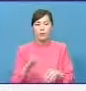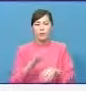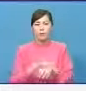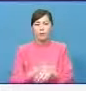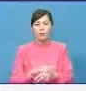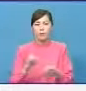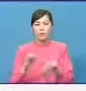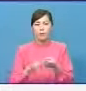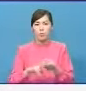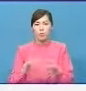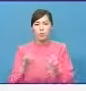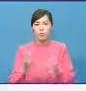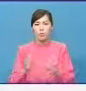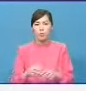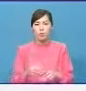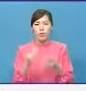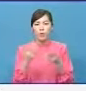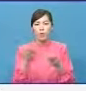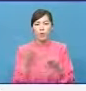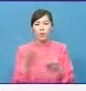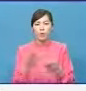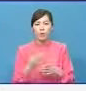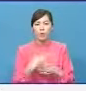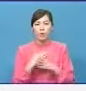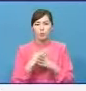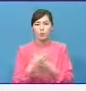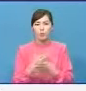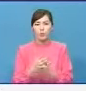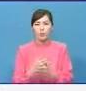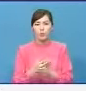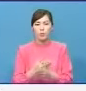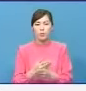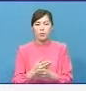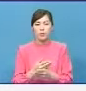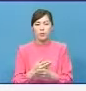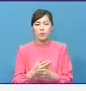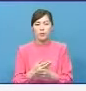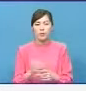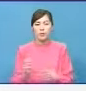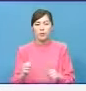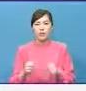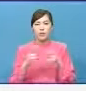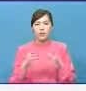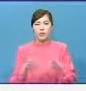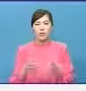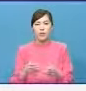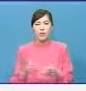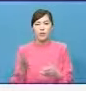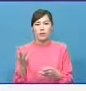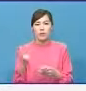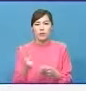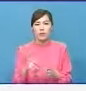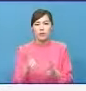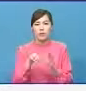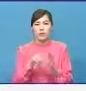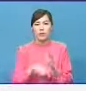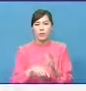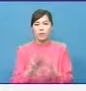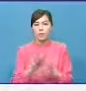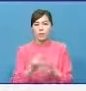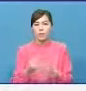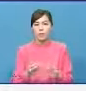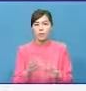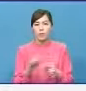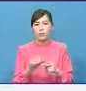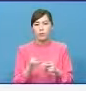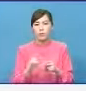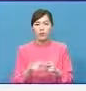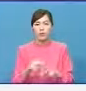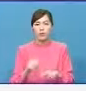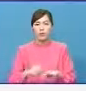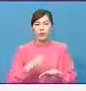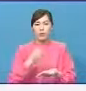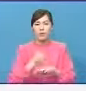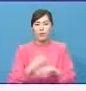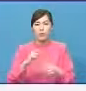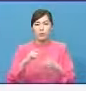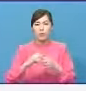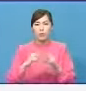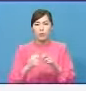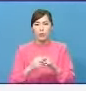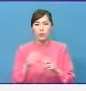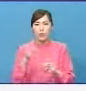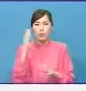Оларды бағып жатырмыз енді шын айтқан кезде сол жерде. Содан қылмыскерлердің саны азайып жатқан жоқ. Сондықтан да ең басты мәселе қазір санамен